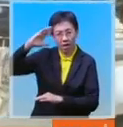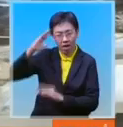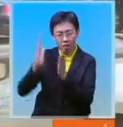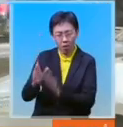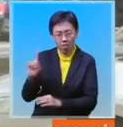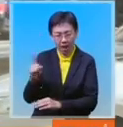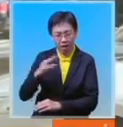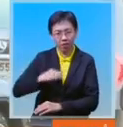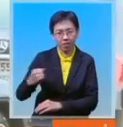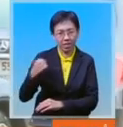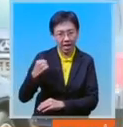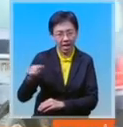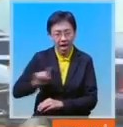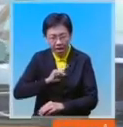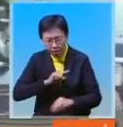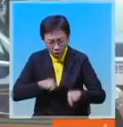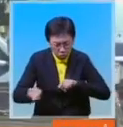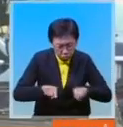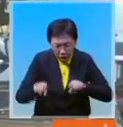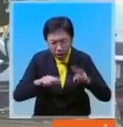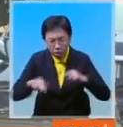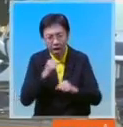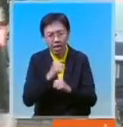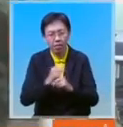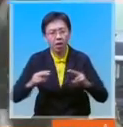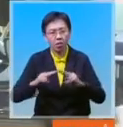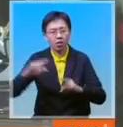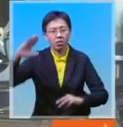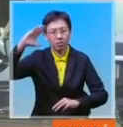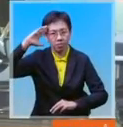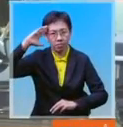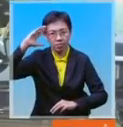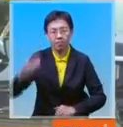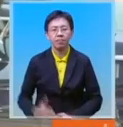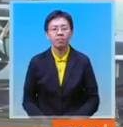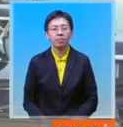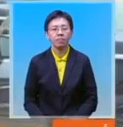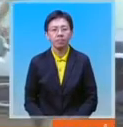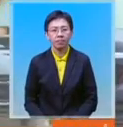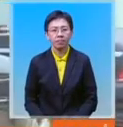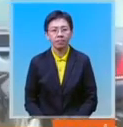ใหม่ที่จะมากำกับดูแลภารกิจงานกระทรวงกลาโหมค่ะ